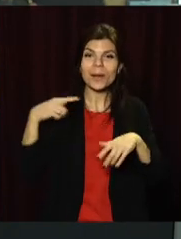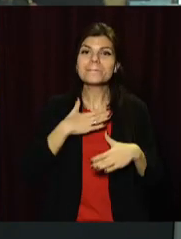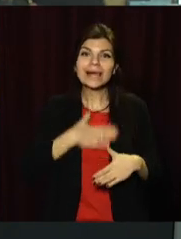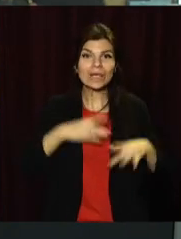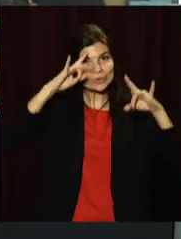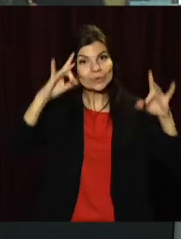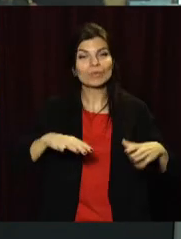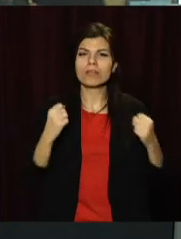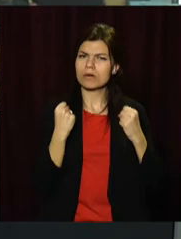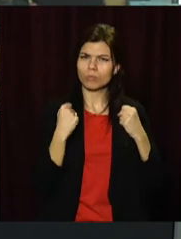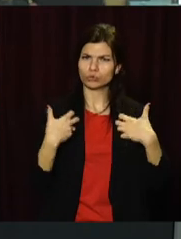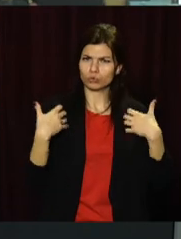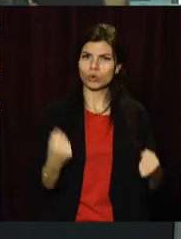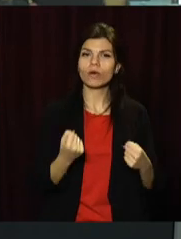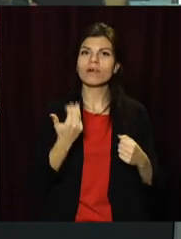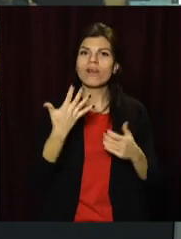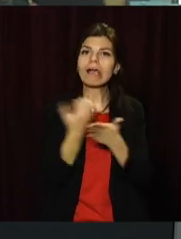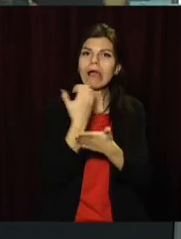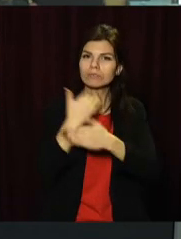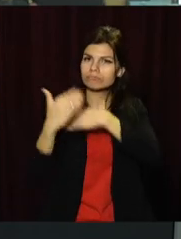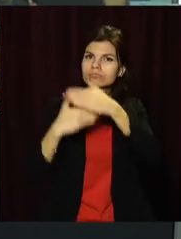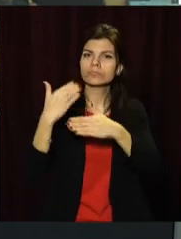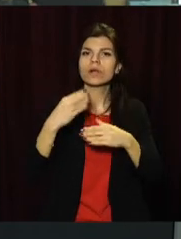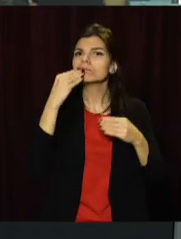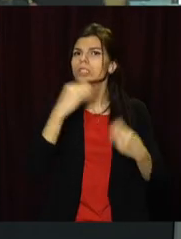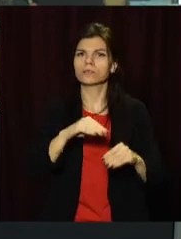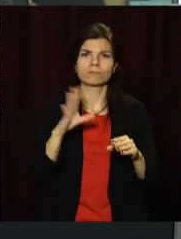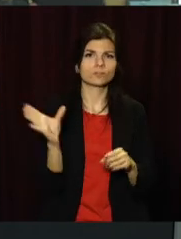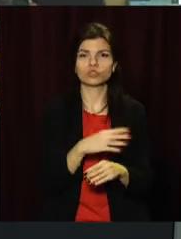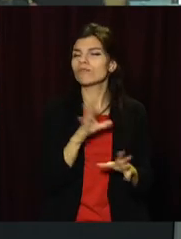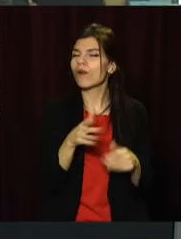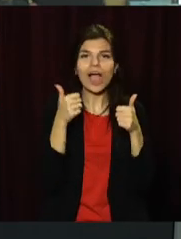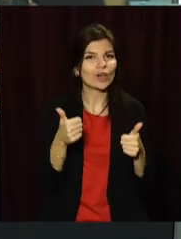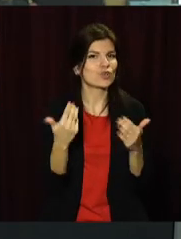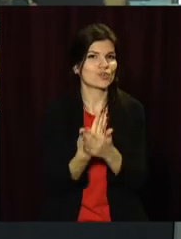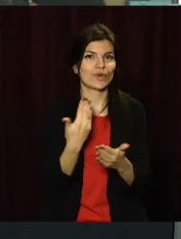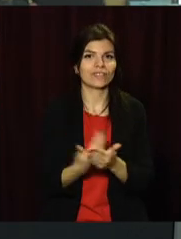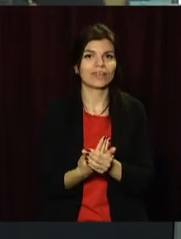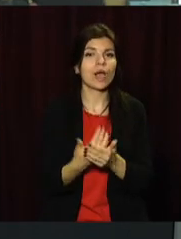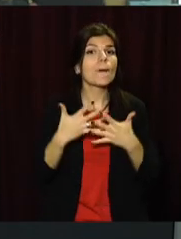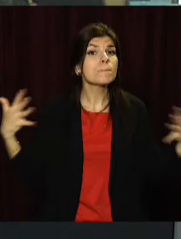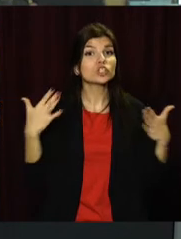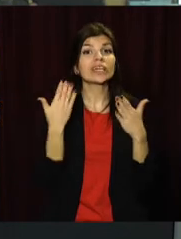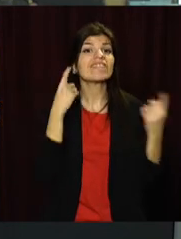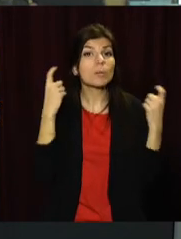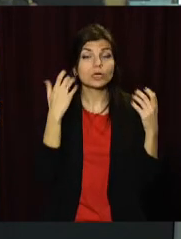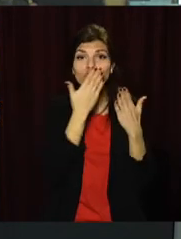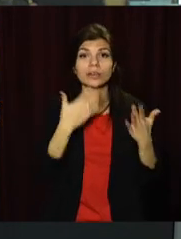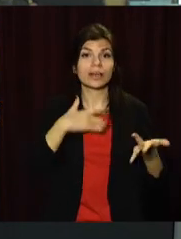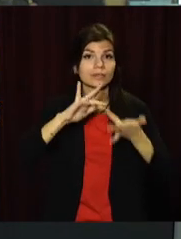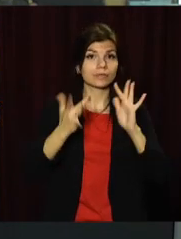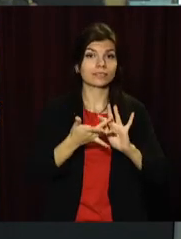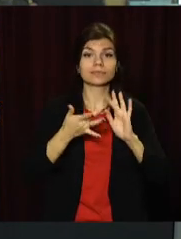сюрпризів, міцного здоров'я, кар'єрних успіхів, блискучих звершень та гарних новин. Більше інформації читайте на нашому